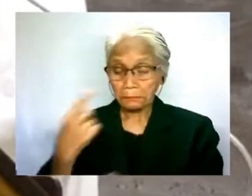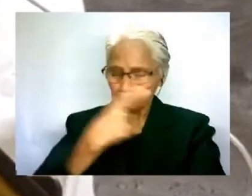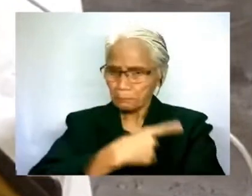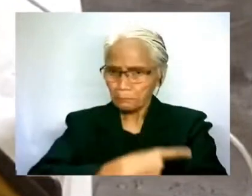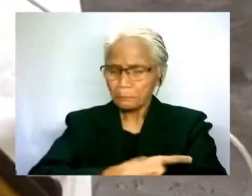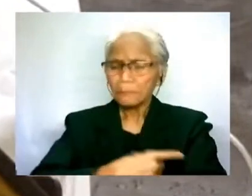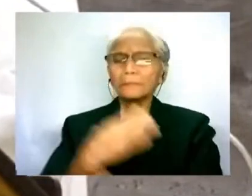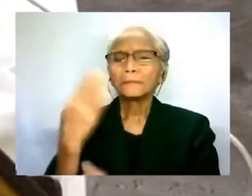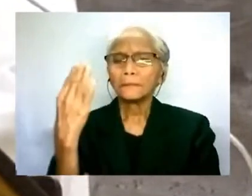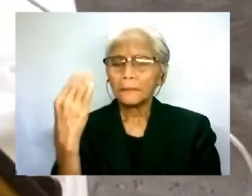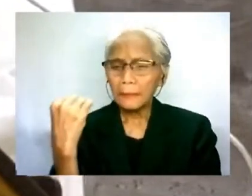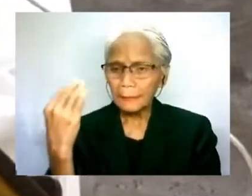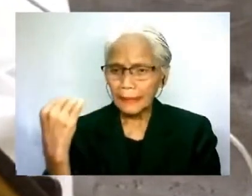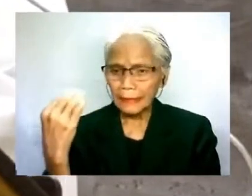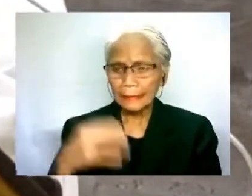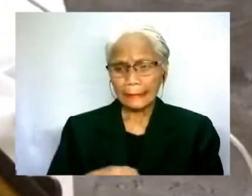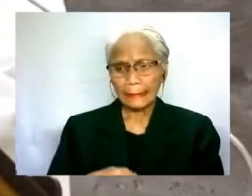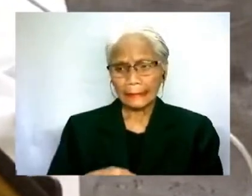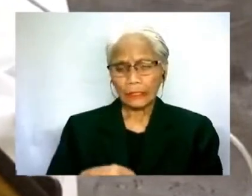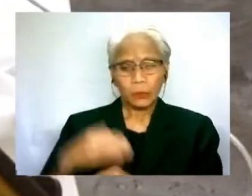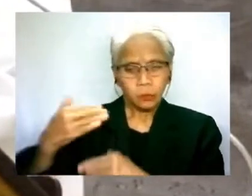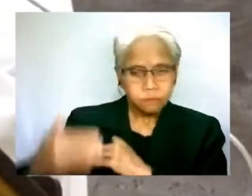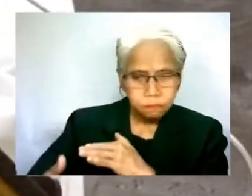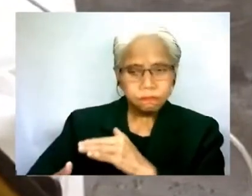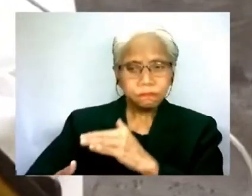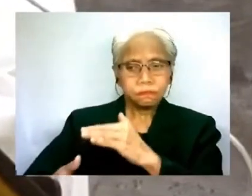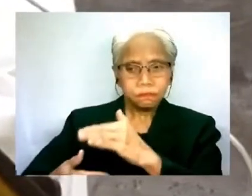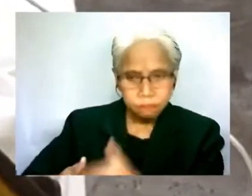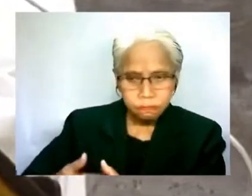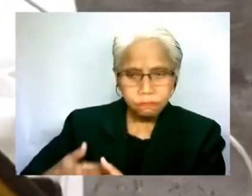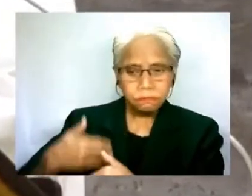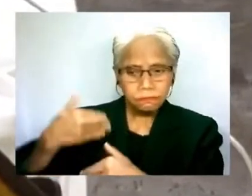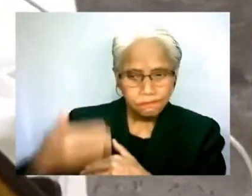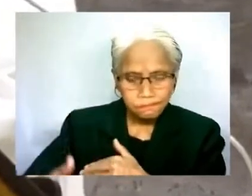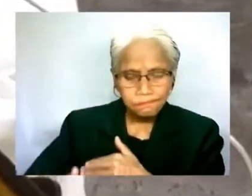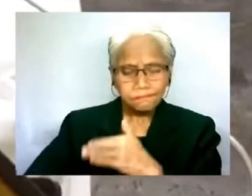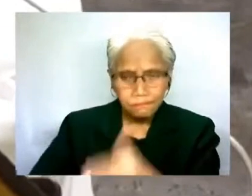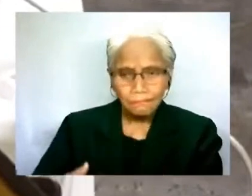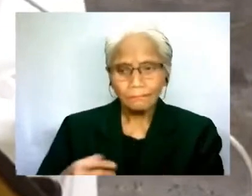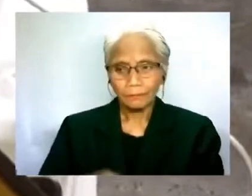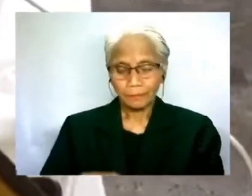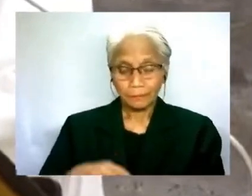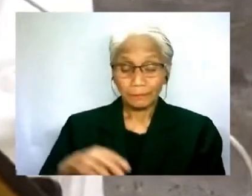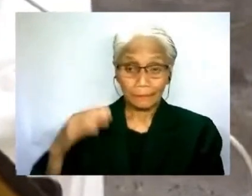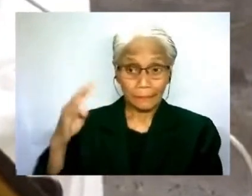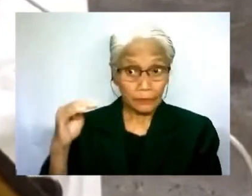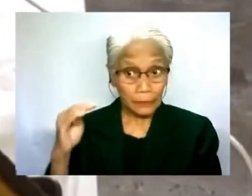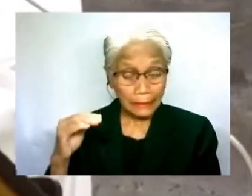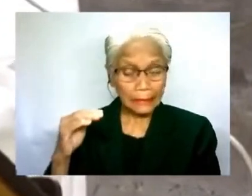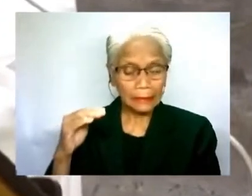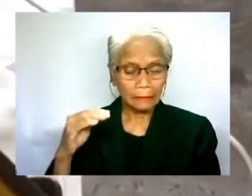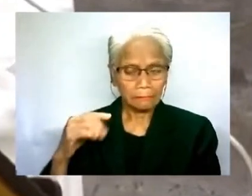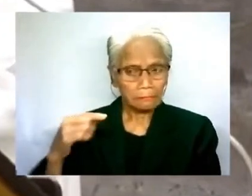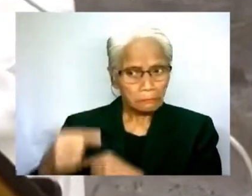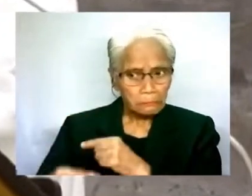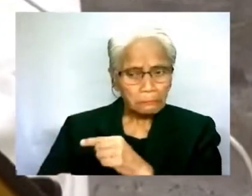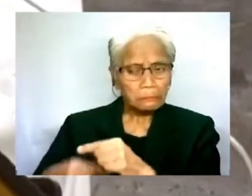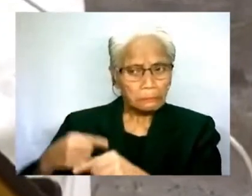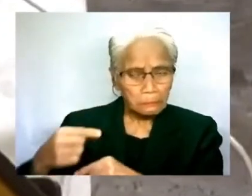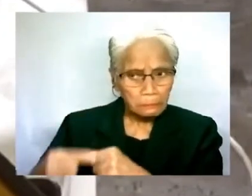14 na saling lahi, 14 generations mula kay